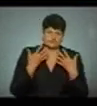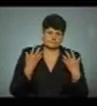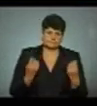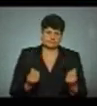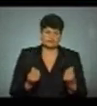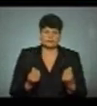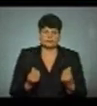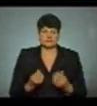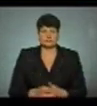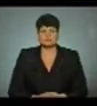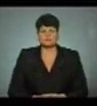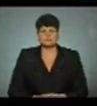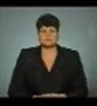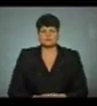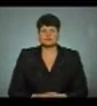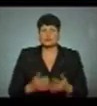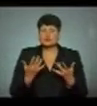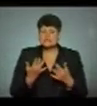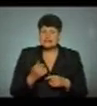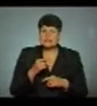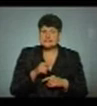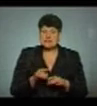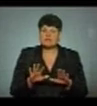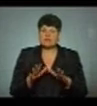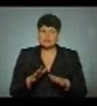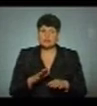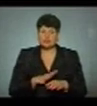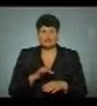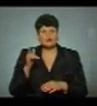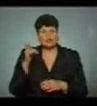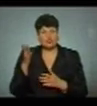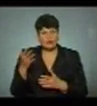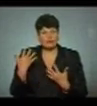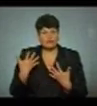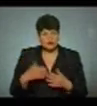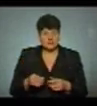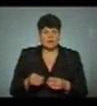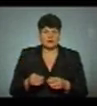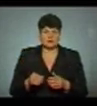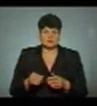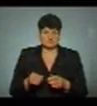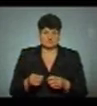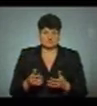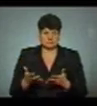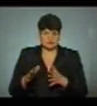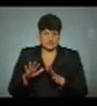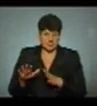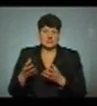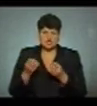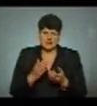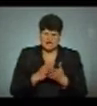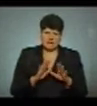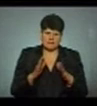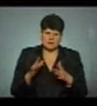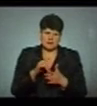коронавірусу або COVID-19. Оскільки цей випадок, який був в місті Чорткові, вже спростували, так, чи є в нас ще випадки, де